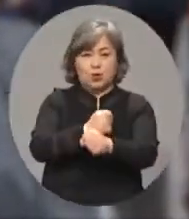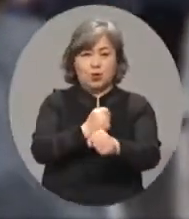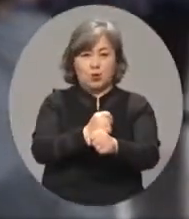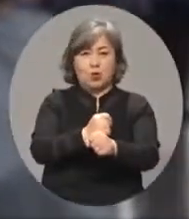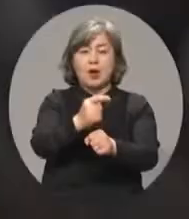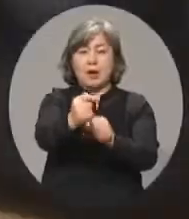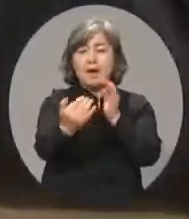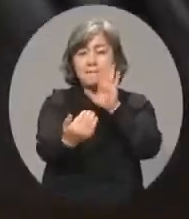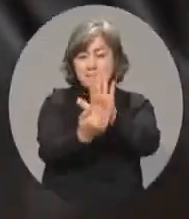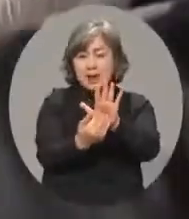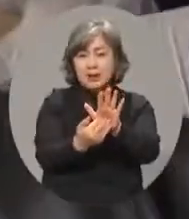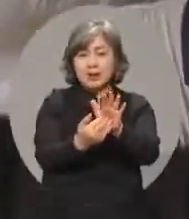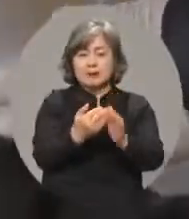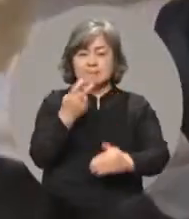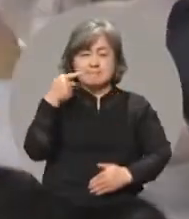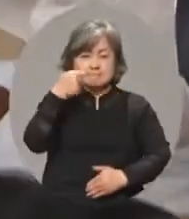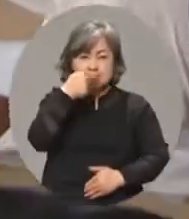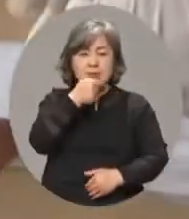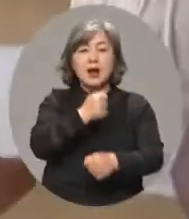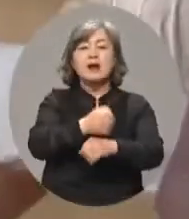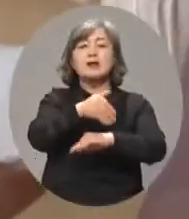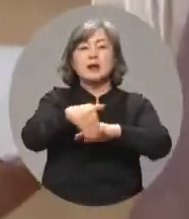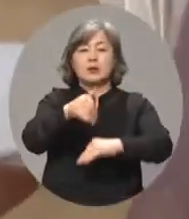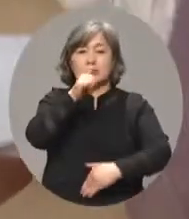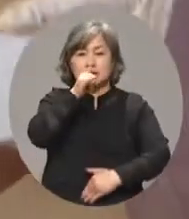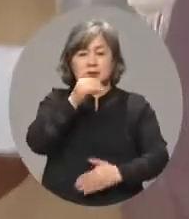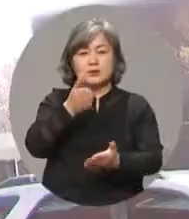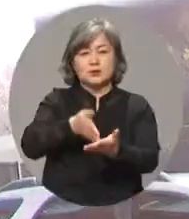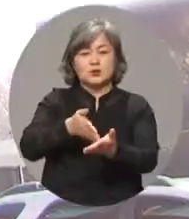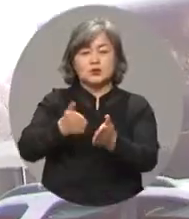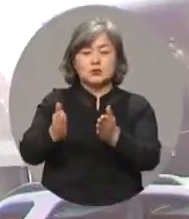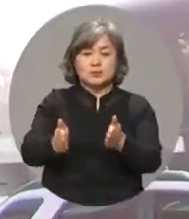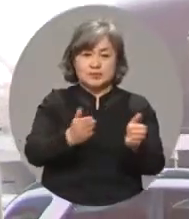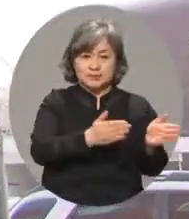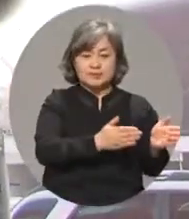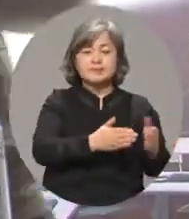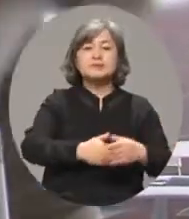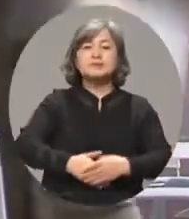방역 사항을 면밀히 따지기로 했습니다. MBC 뉴스 강동엽입니다.